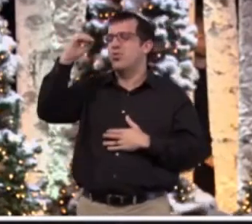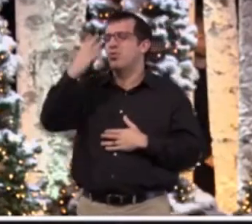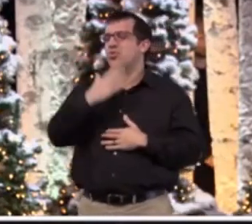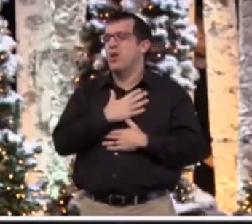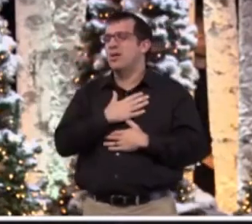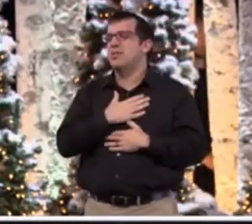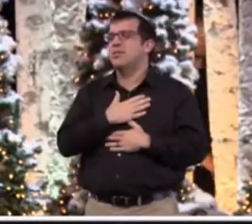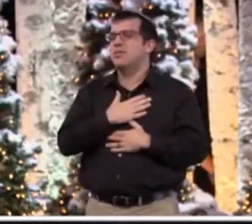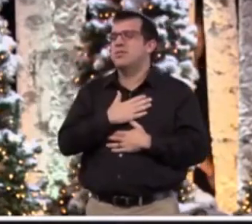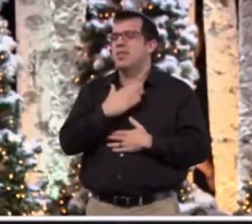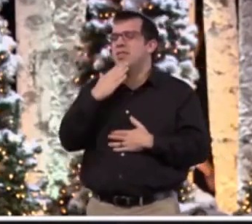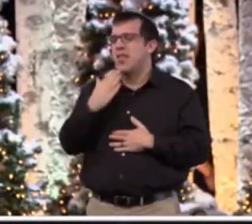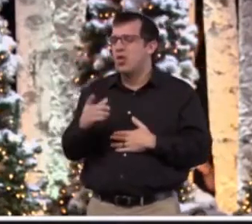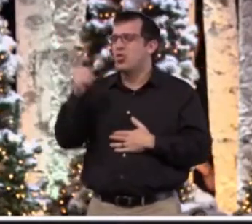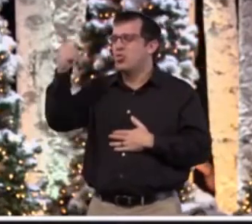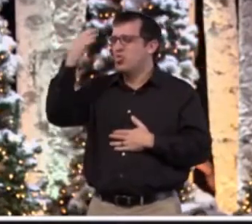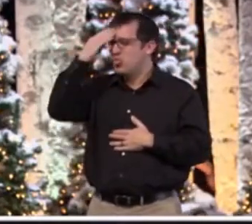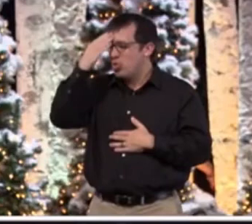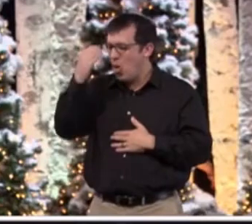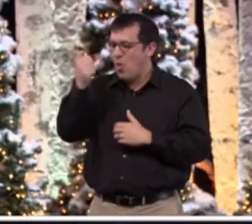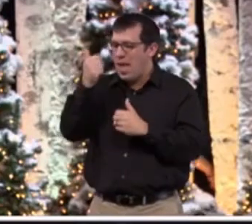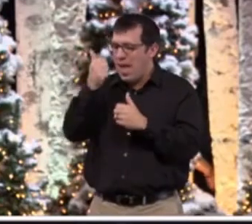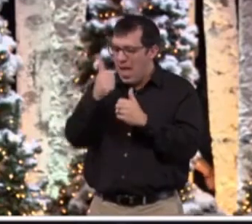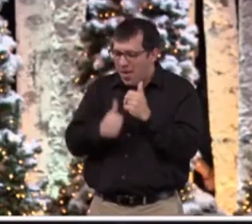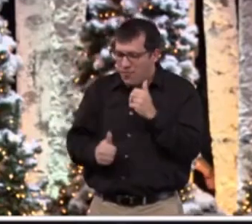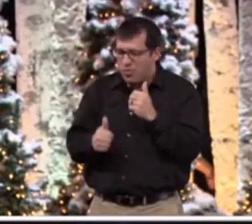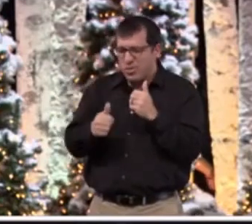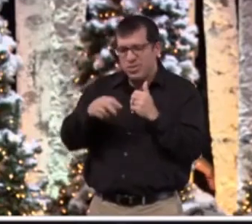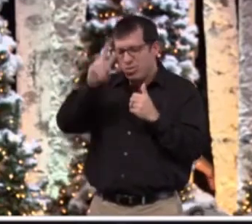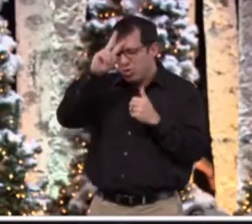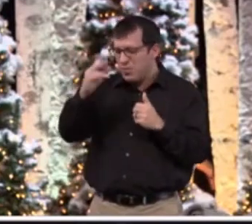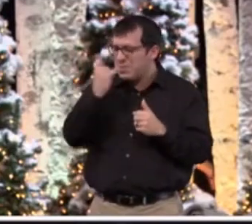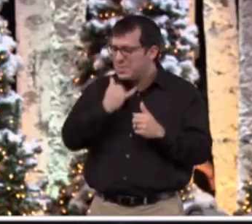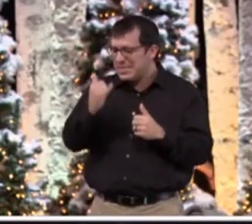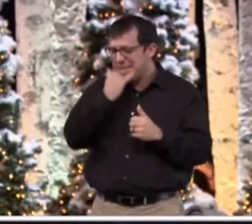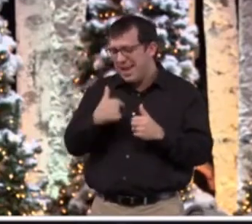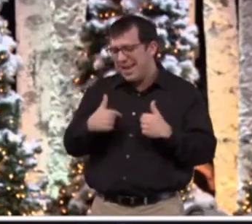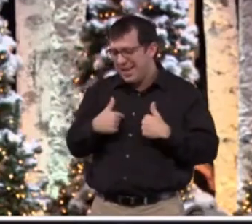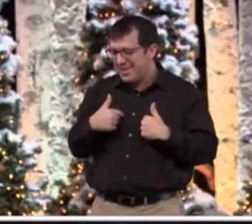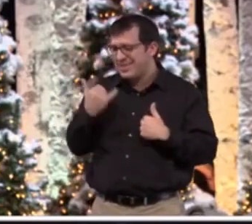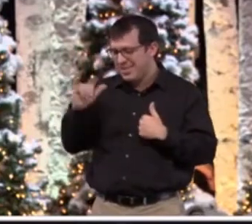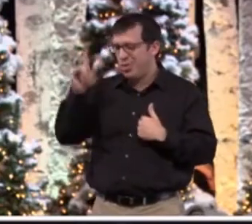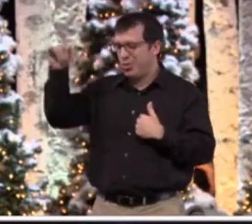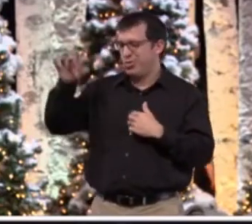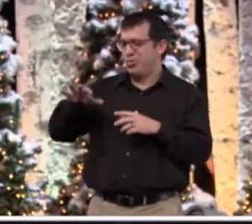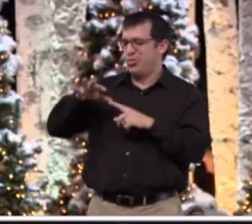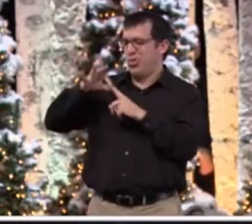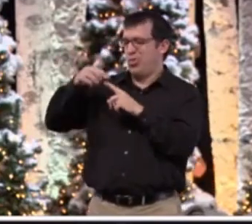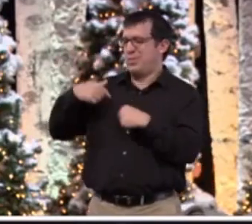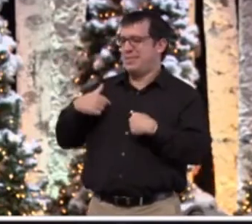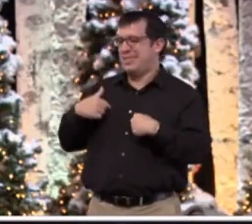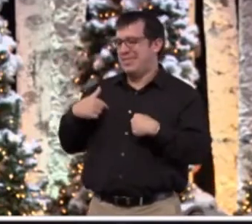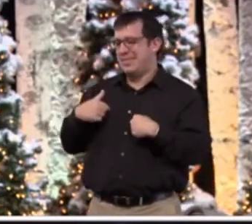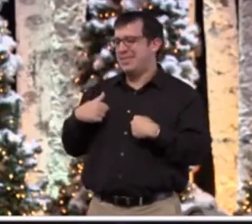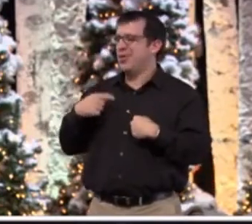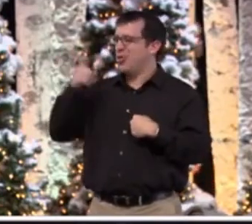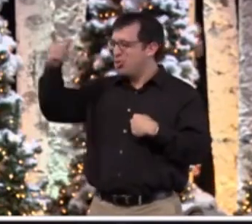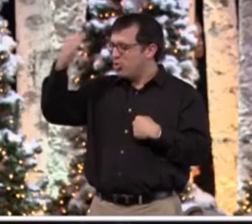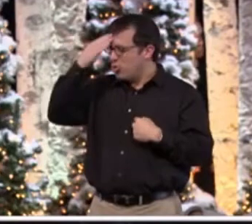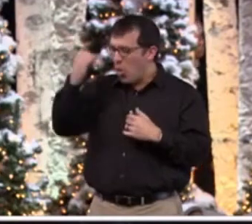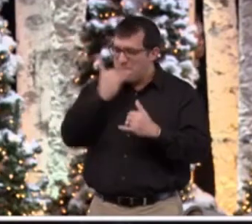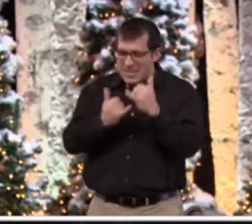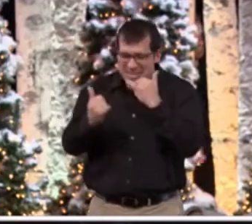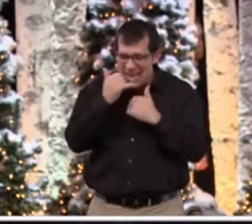धन्यवाद। मैले गरेको प्रत्येक मूर्ख गल्तीहरूको बावजुद पनि मलाई चुन्नुभएका लागि तपाईँलाई धन्यवाद र हामी प्रत्येकले भविष्यमा गर्ने गल्तीहरू